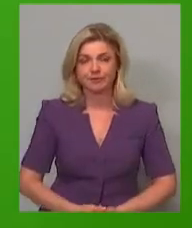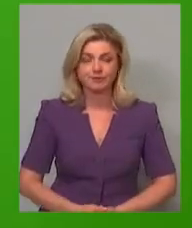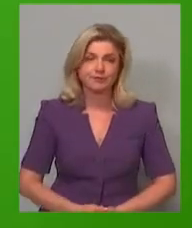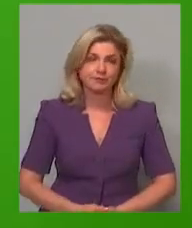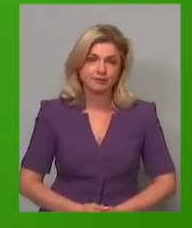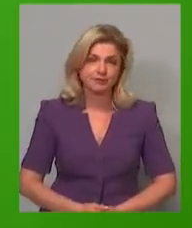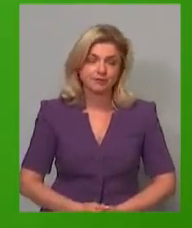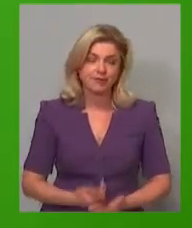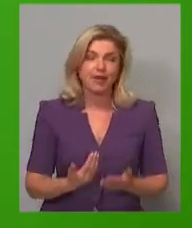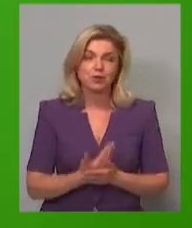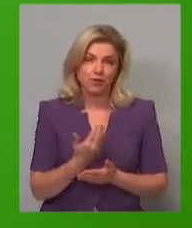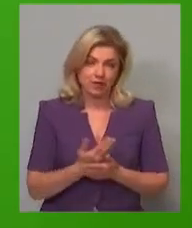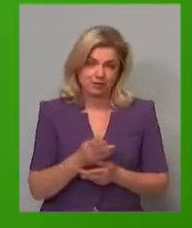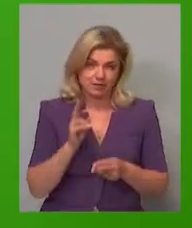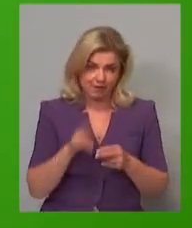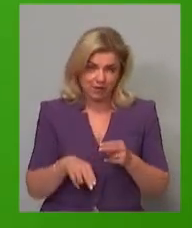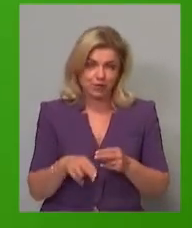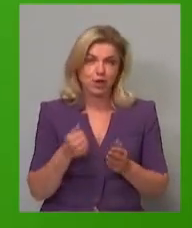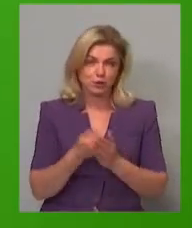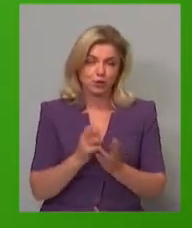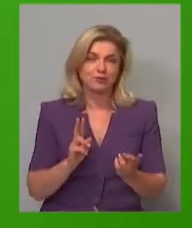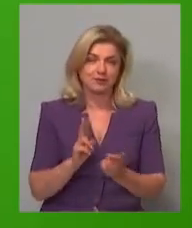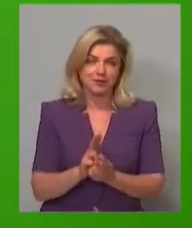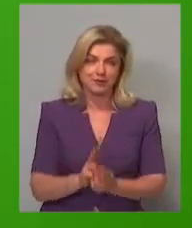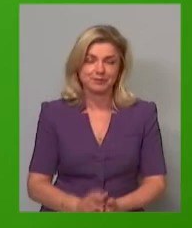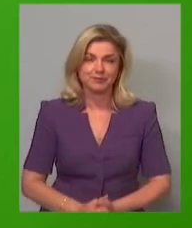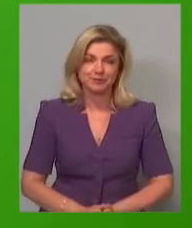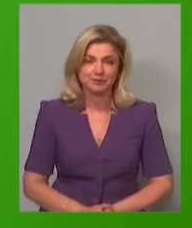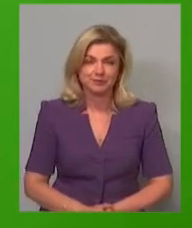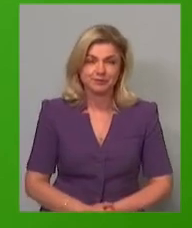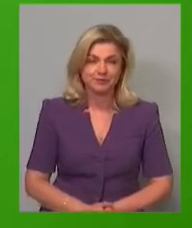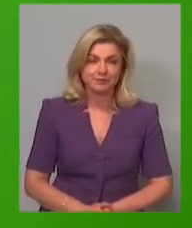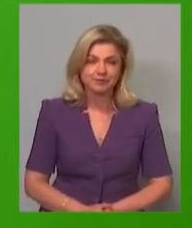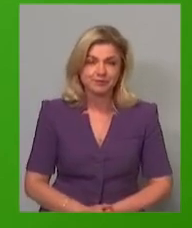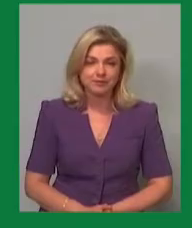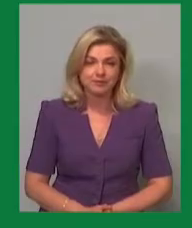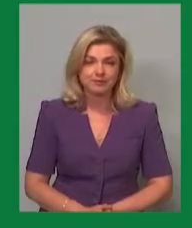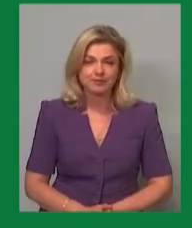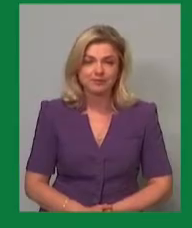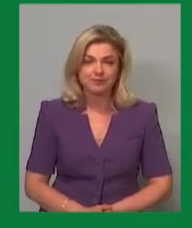На цьому випуск завершено. Гарного вечора. До зустрічі у наступних ефірах.